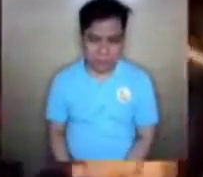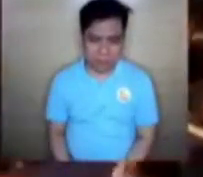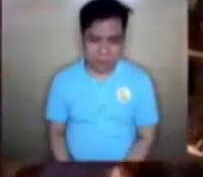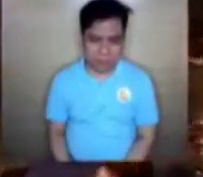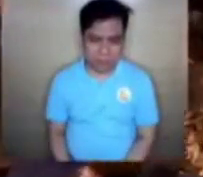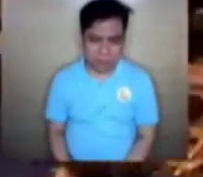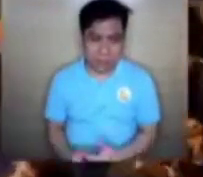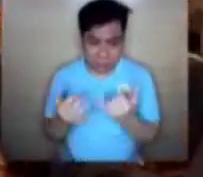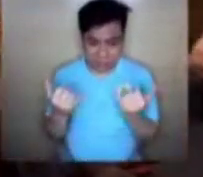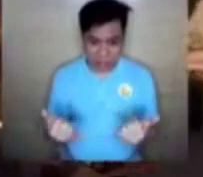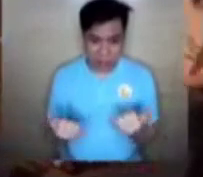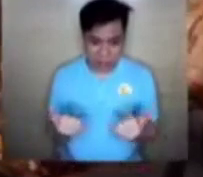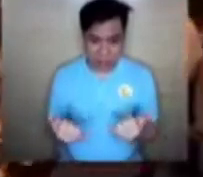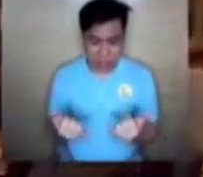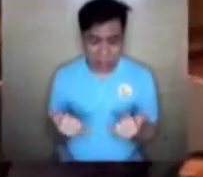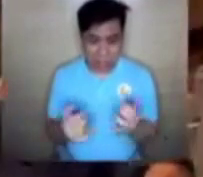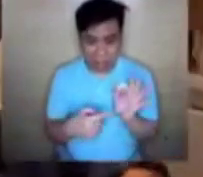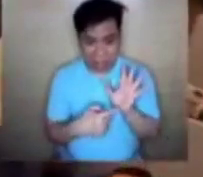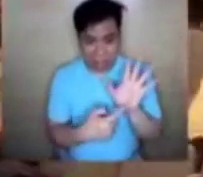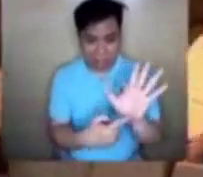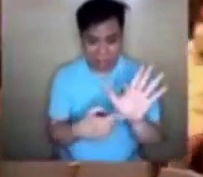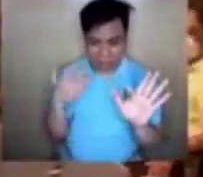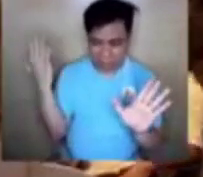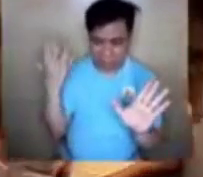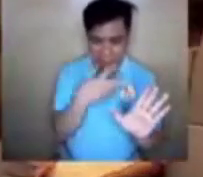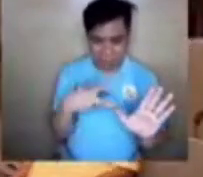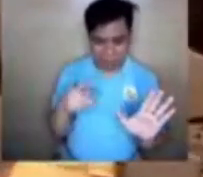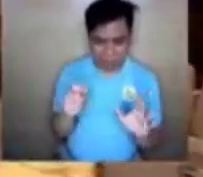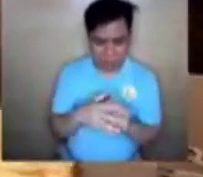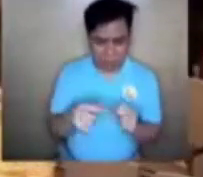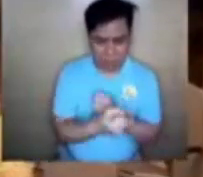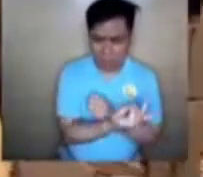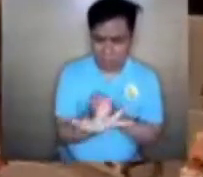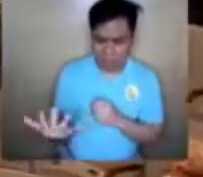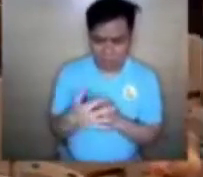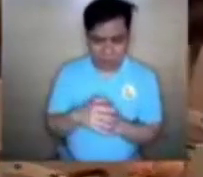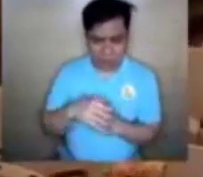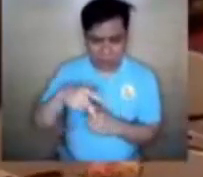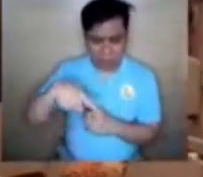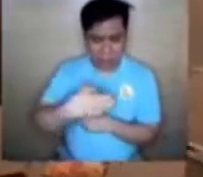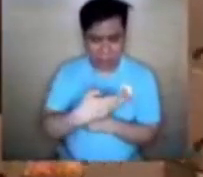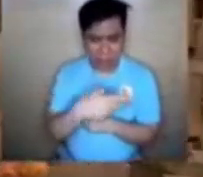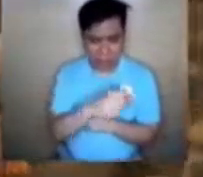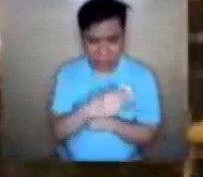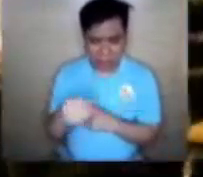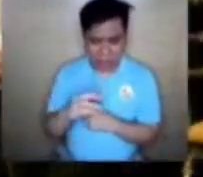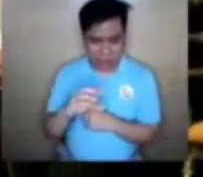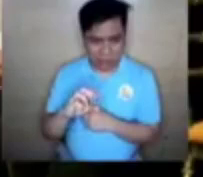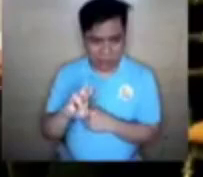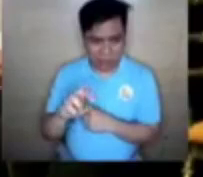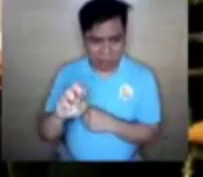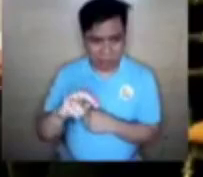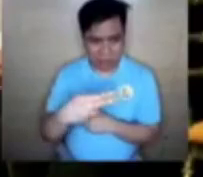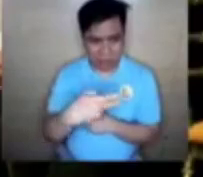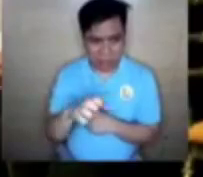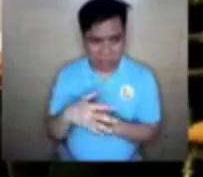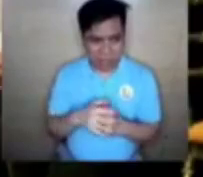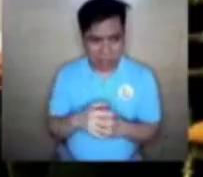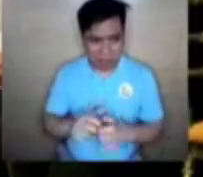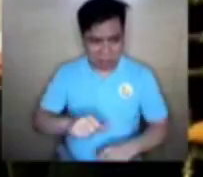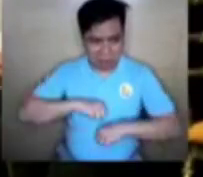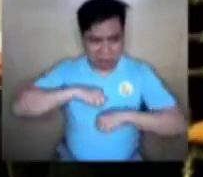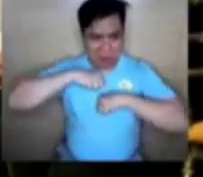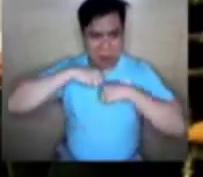Andito po, ipa-flash na lang po ang mga bilang ng pasyente ng PCGH pati ng PCCH. We are very proud of our